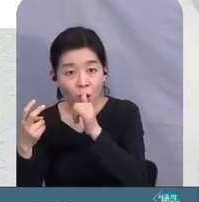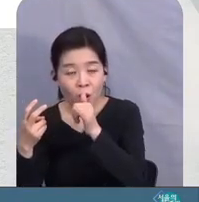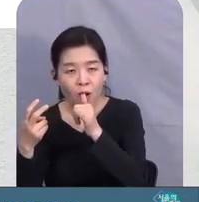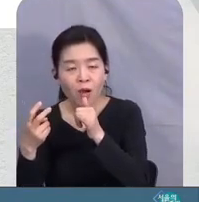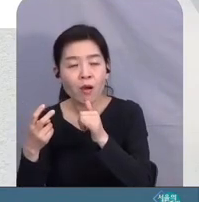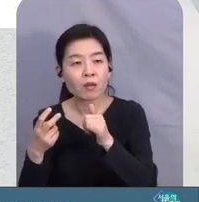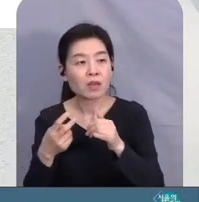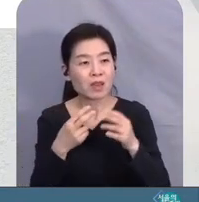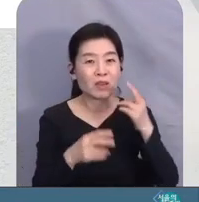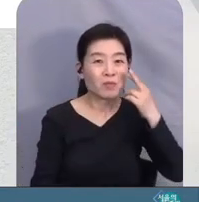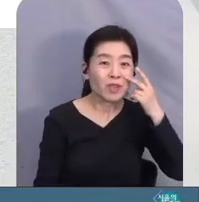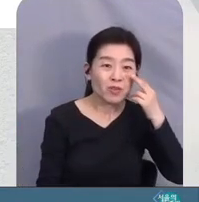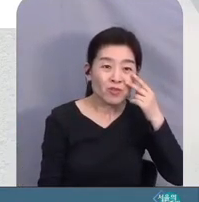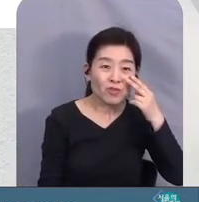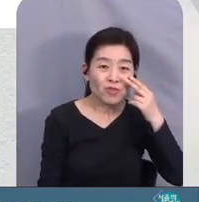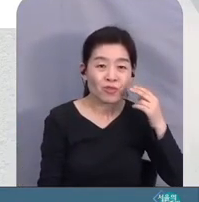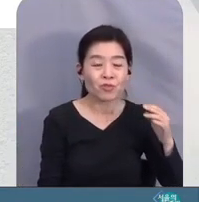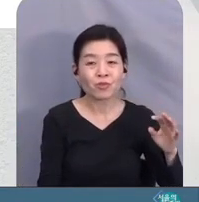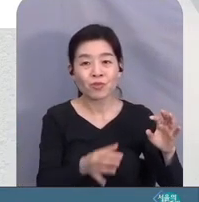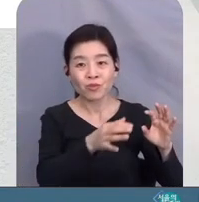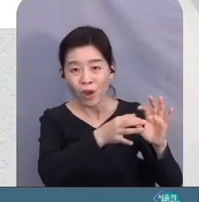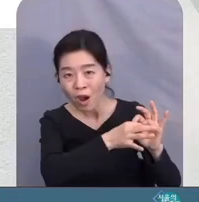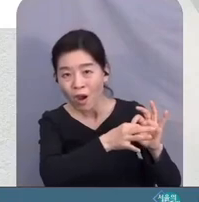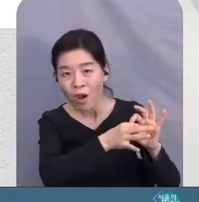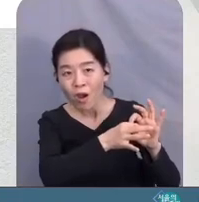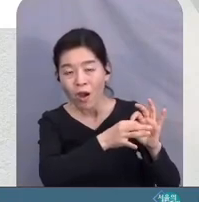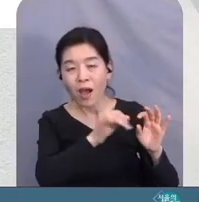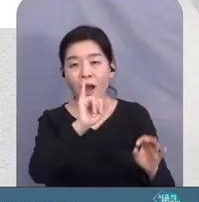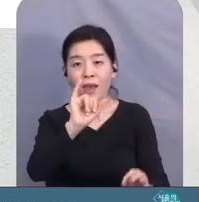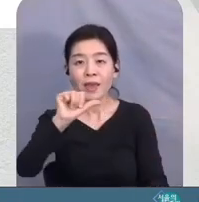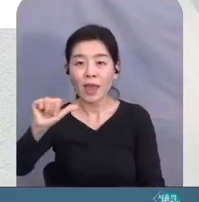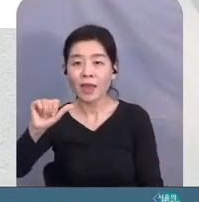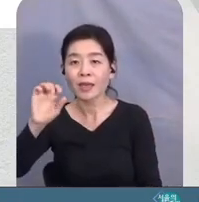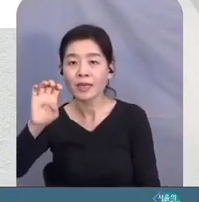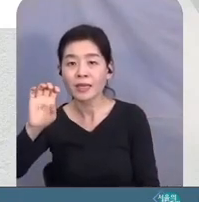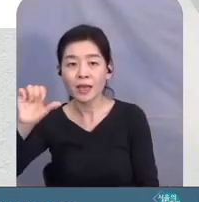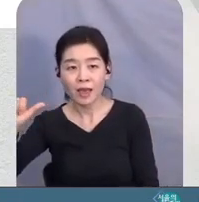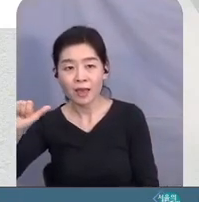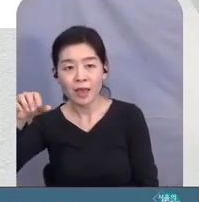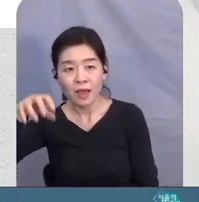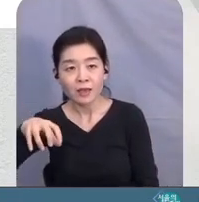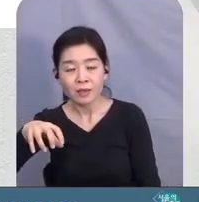미국과 관련돼서 이게 IAEA가 이거를 검증을 하고 있는데